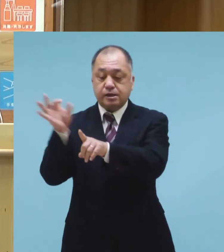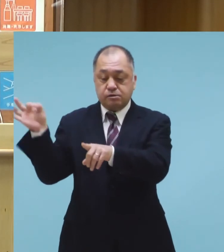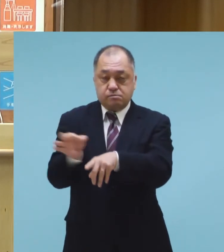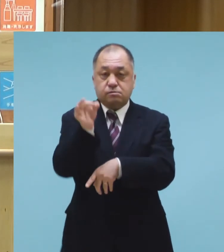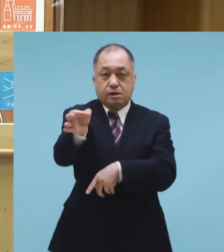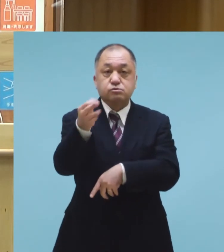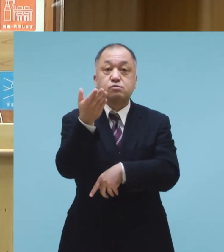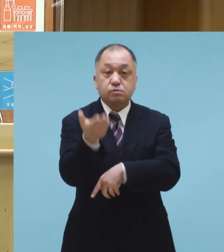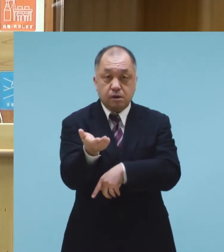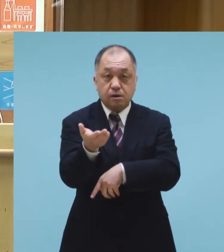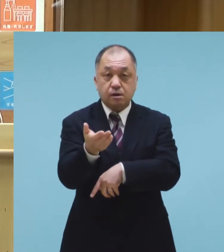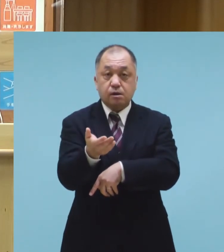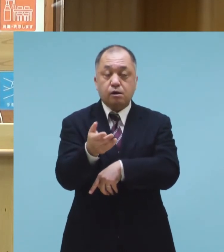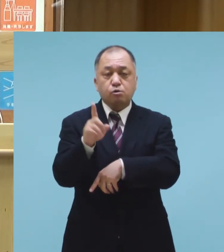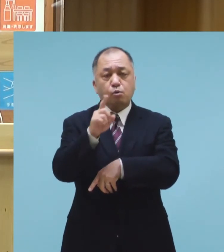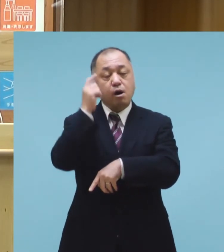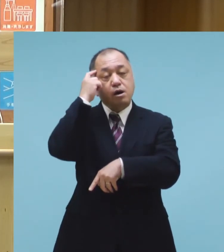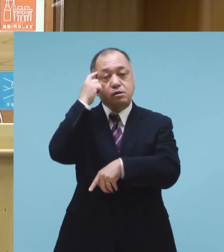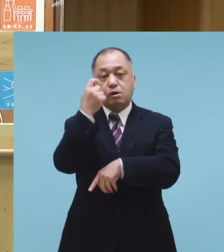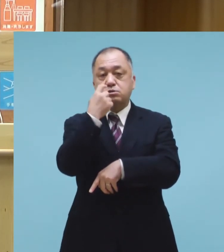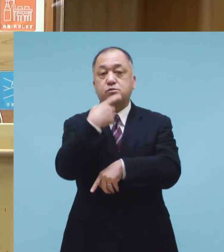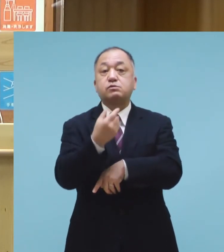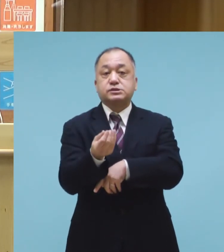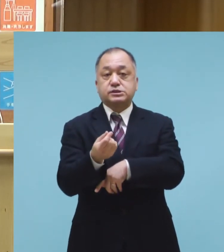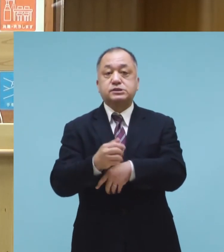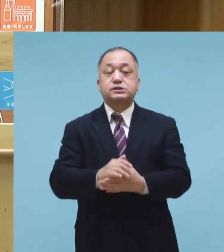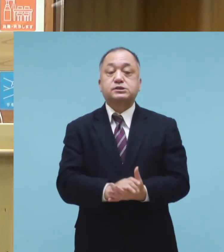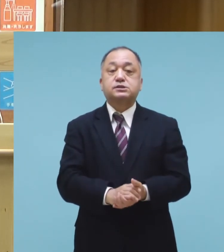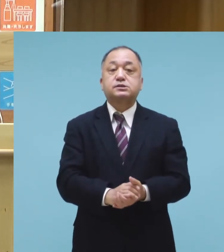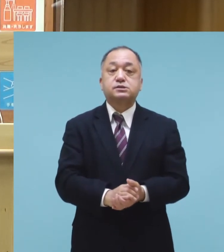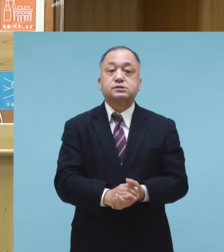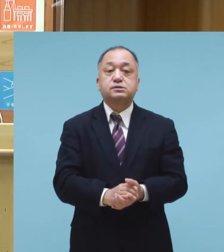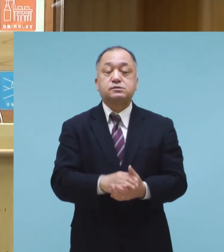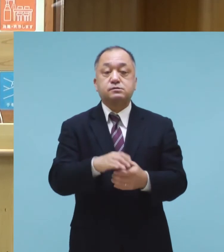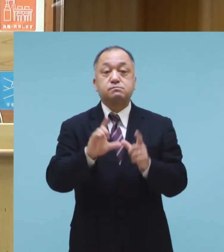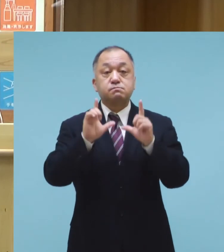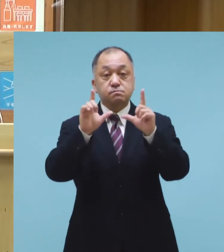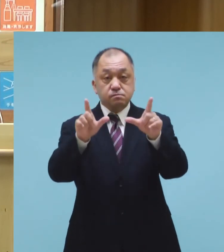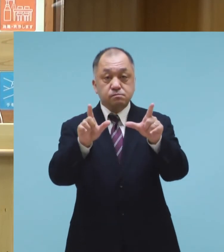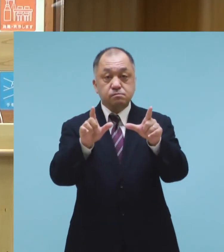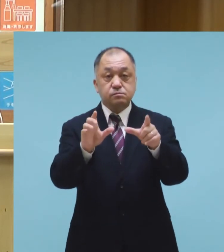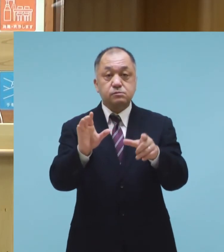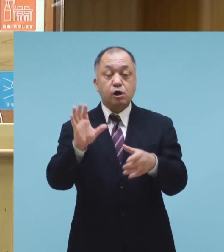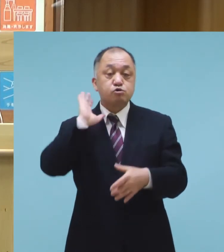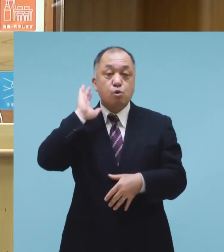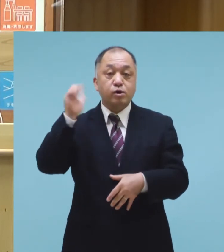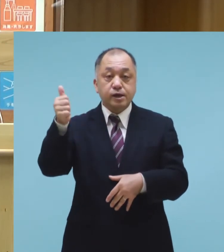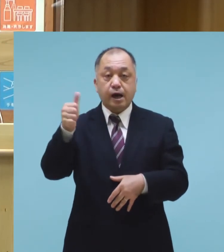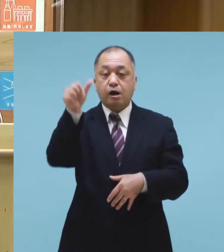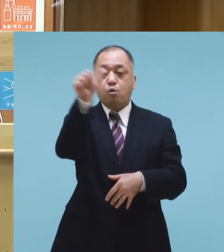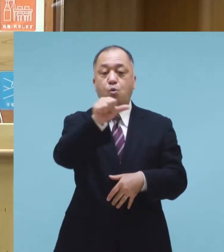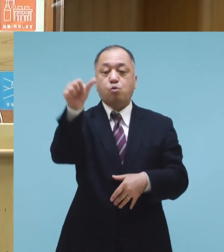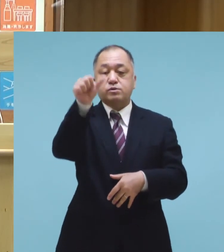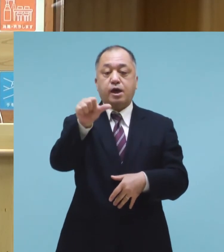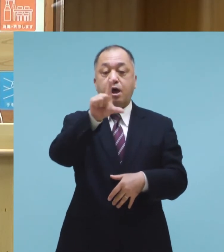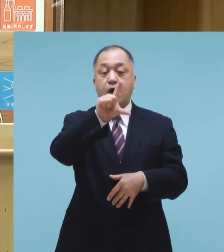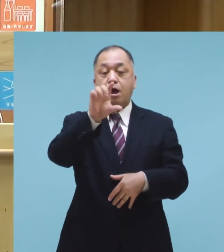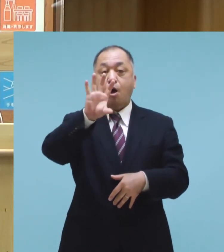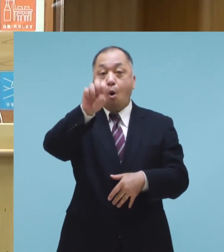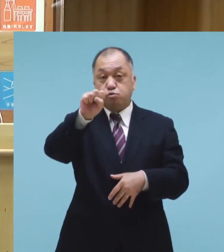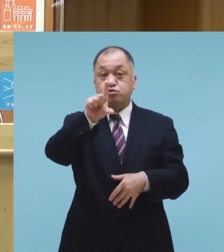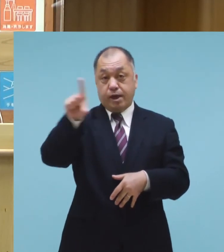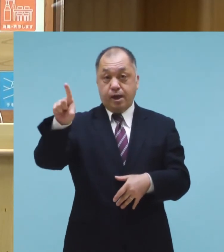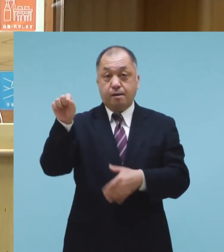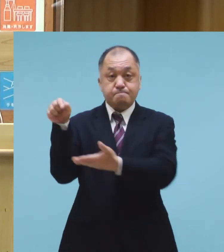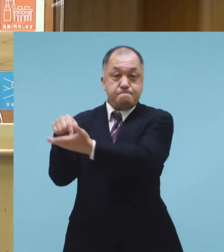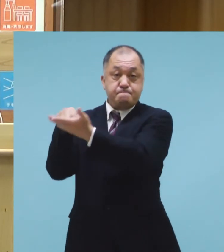のかというそのあたりどのようにお考えでしょうか。 まあ、まずはこういった形で総理が5000億に言及した中で、まあ、そ